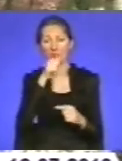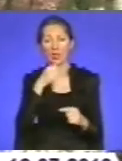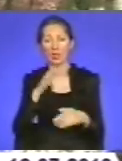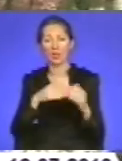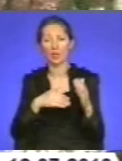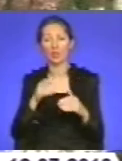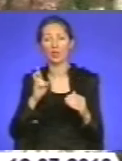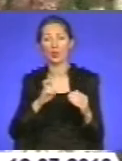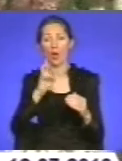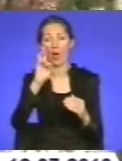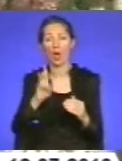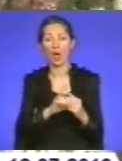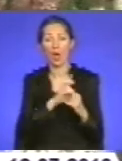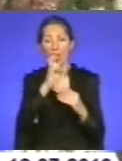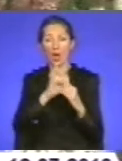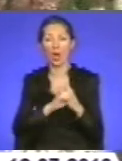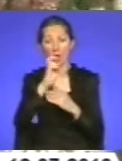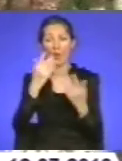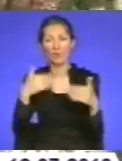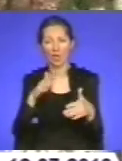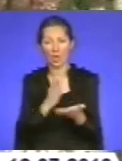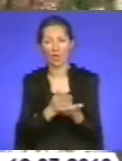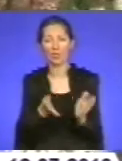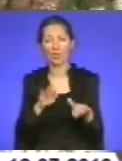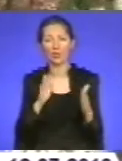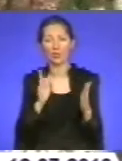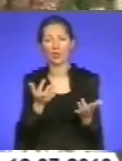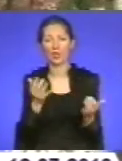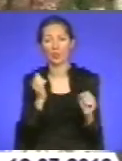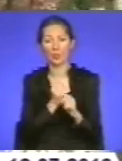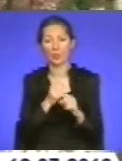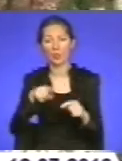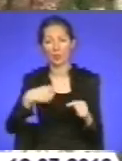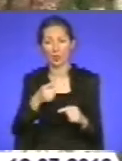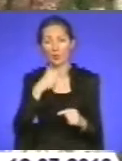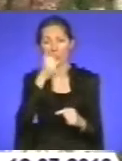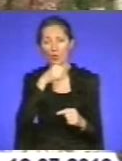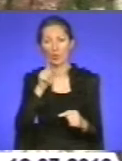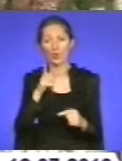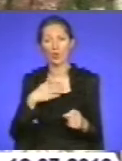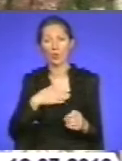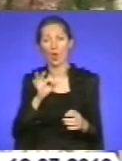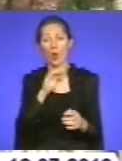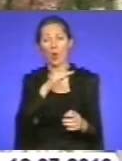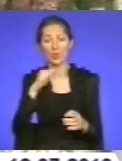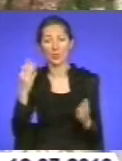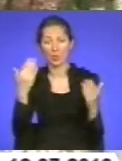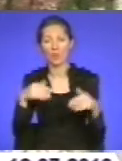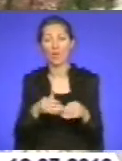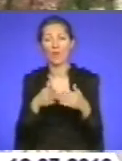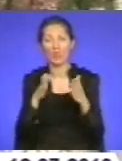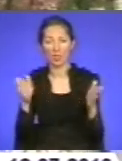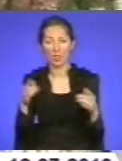вже є, залишилось його, звичайно, зробити все в наступному році, щоб ми його офіційно вже відкрили.